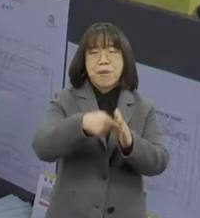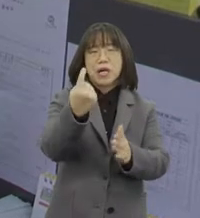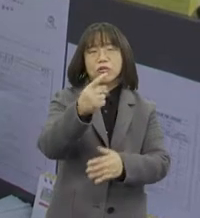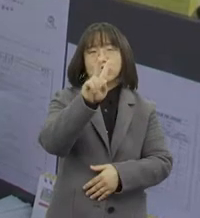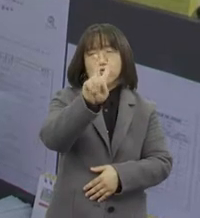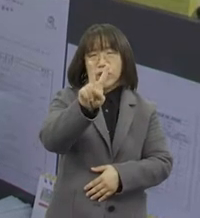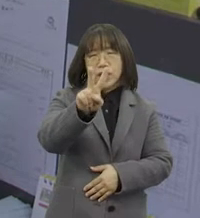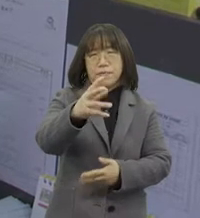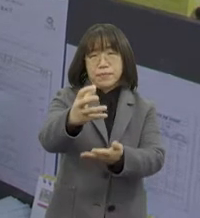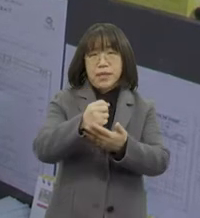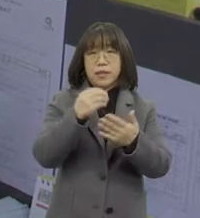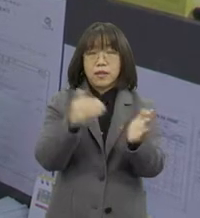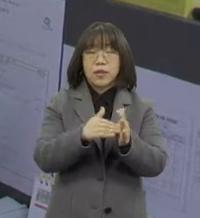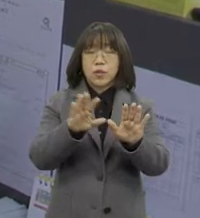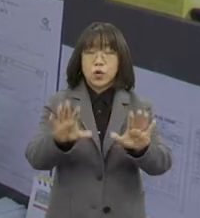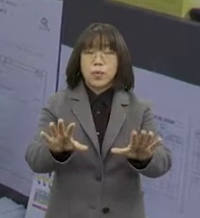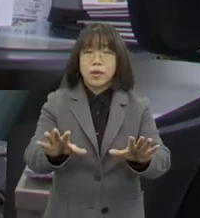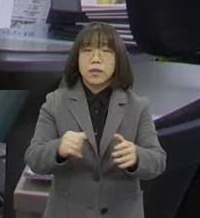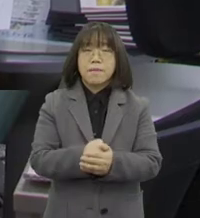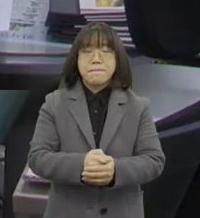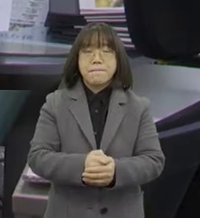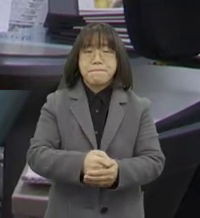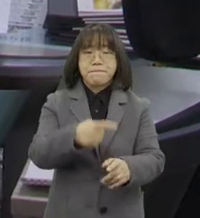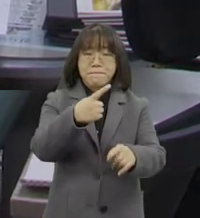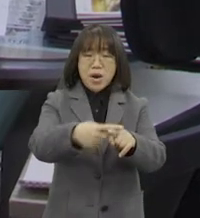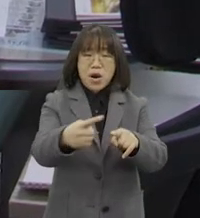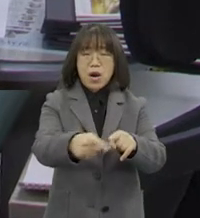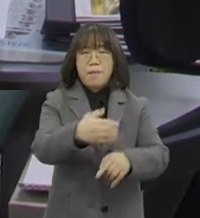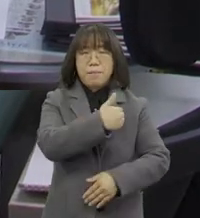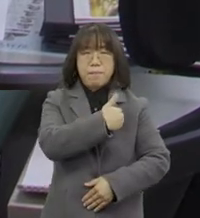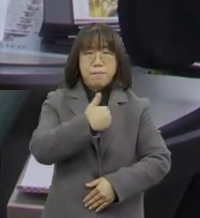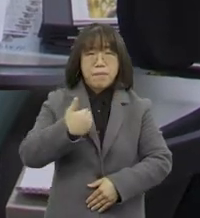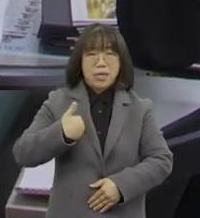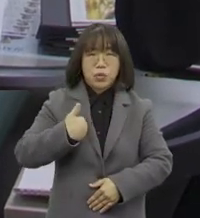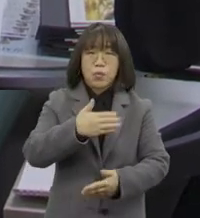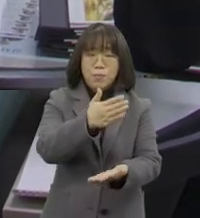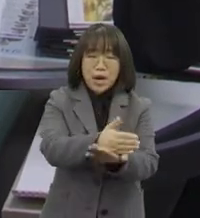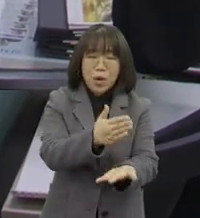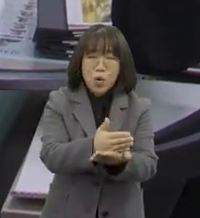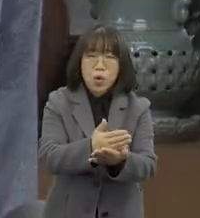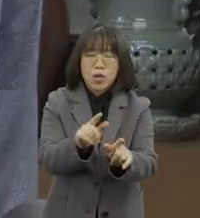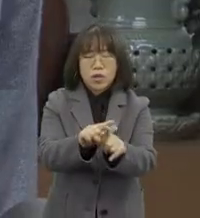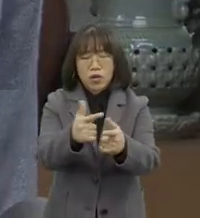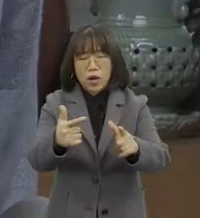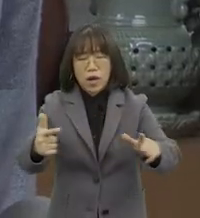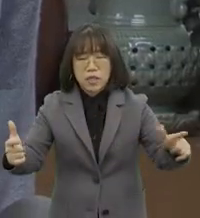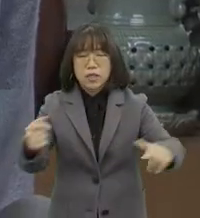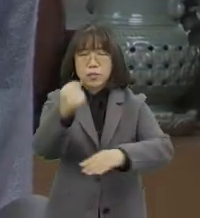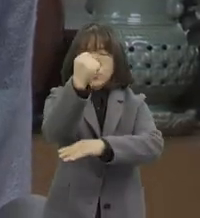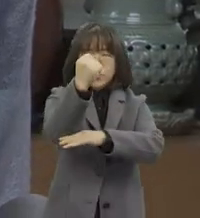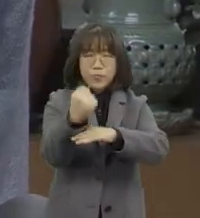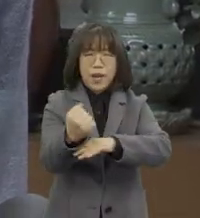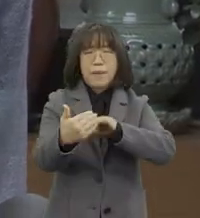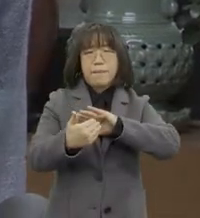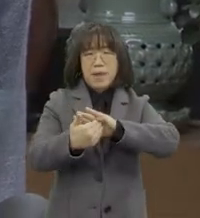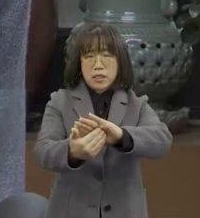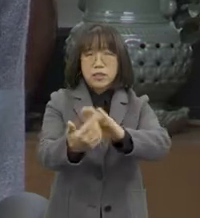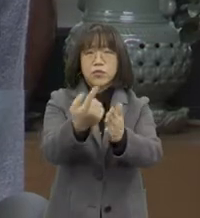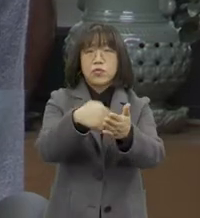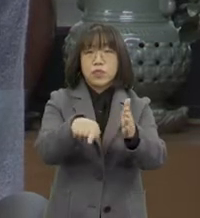했습니다 한편 구는 이번 평가 결과에 만족하지 않고 다각적인 부패방지 시책 이행으로